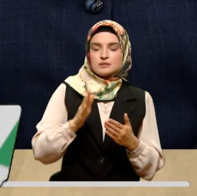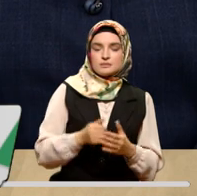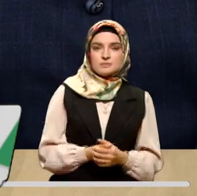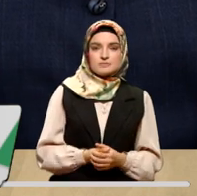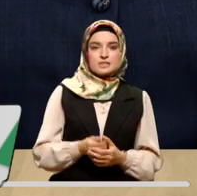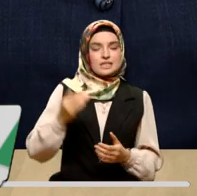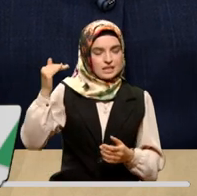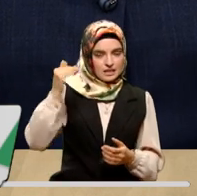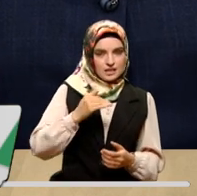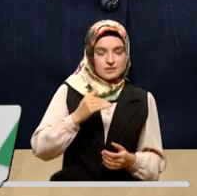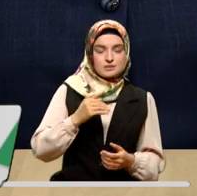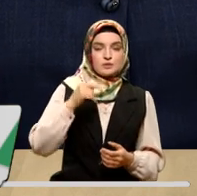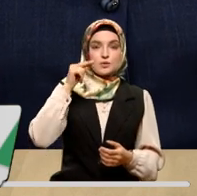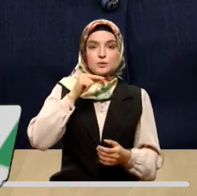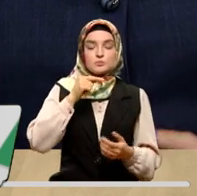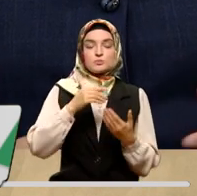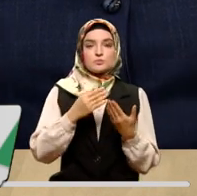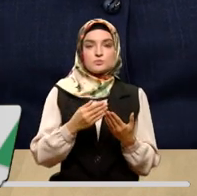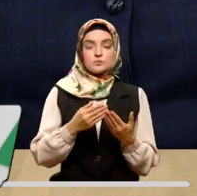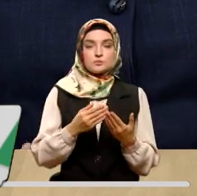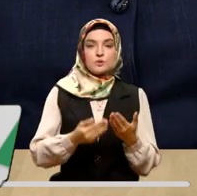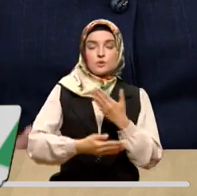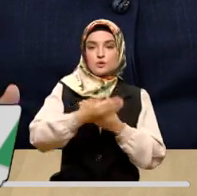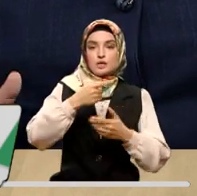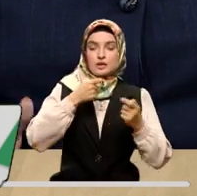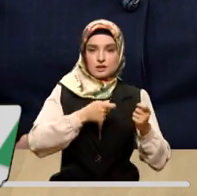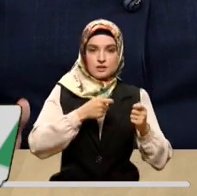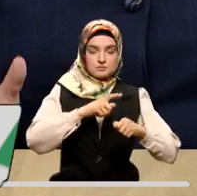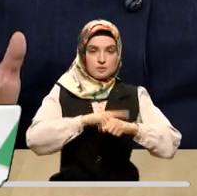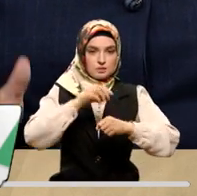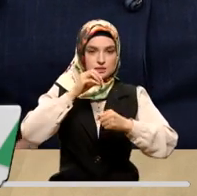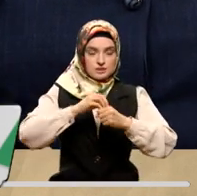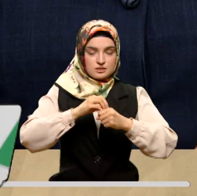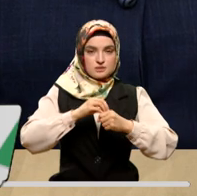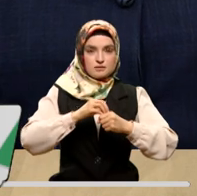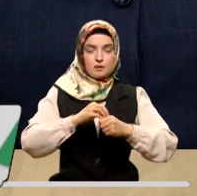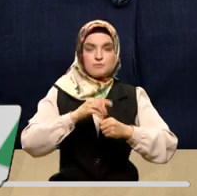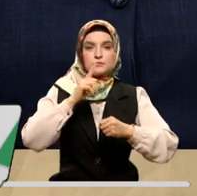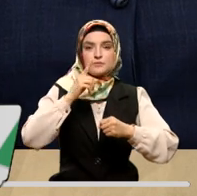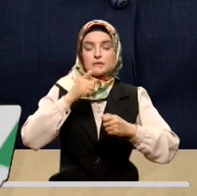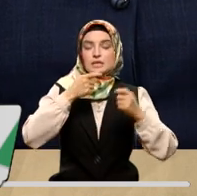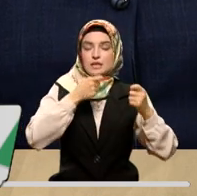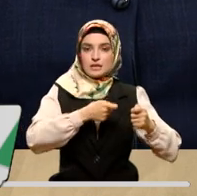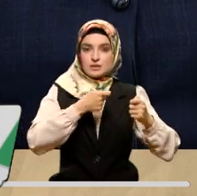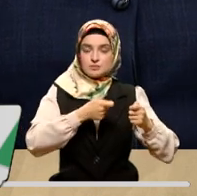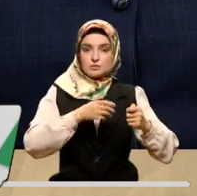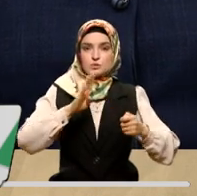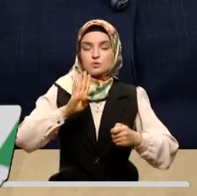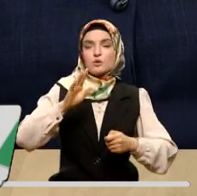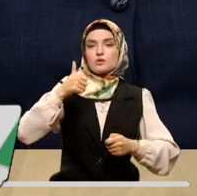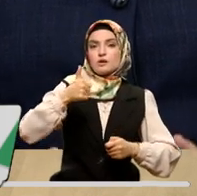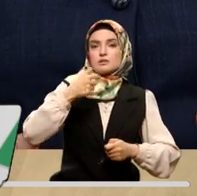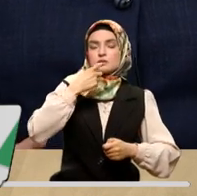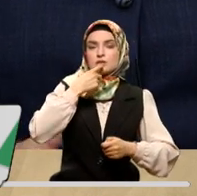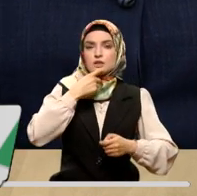de gelsin. Şimdi daha önce tabii eğitim dönemi içerisinde sistematik bir eğitimde 4-6 yaş Kur'an